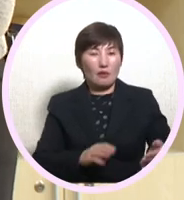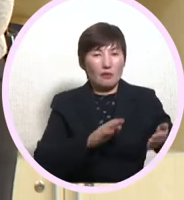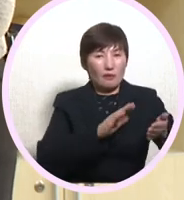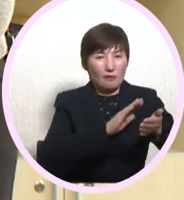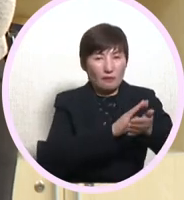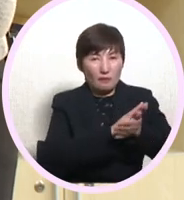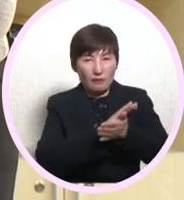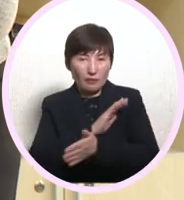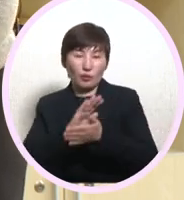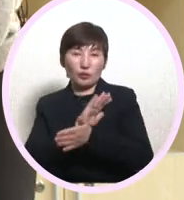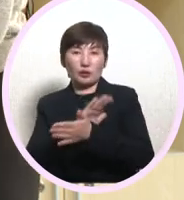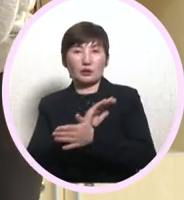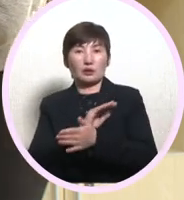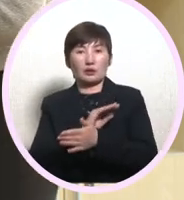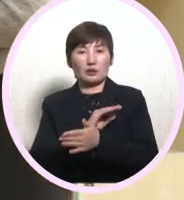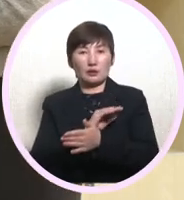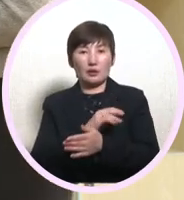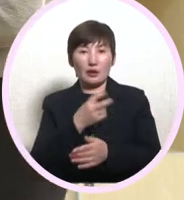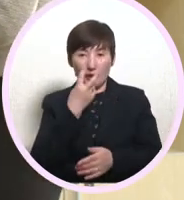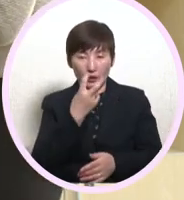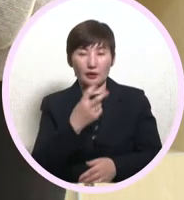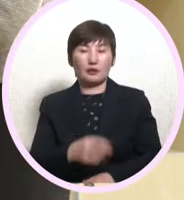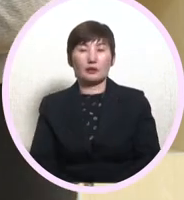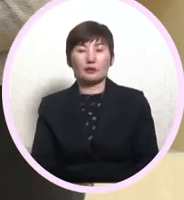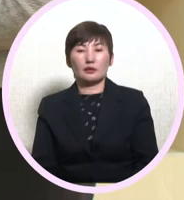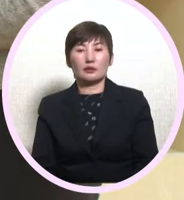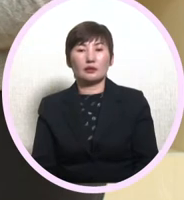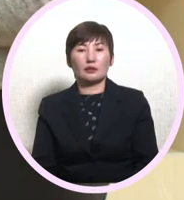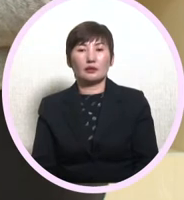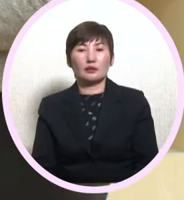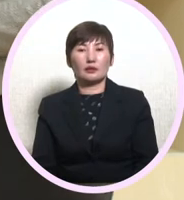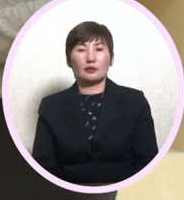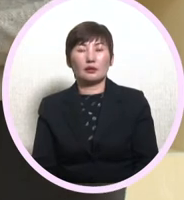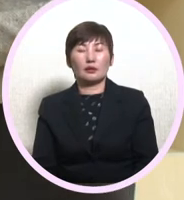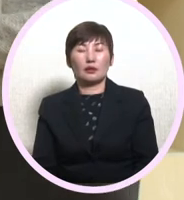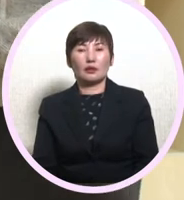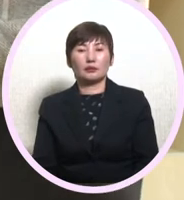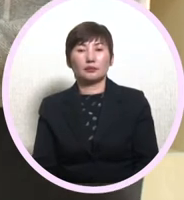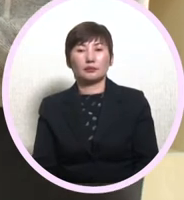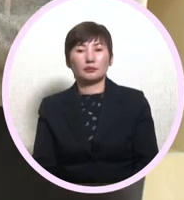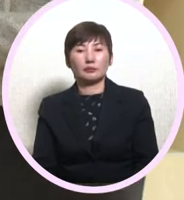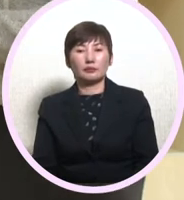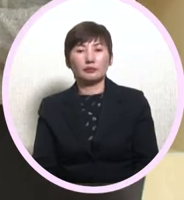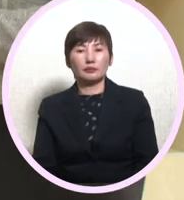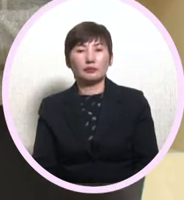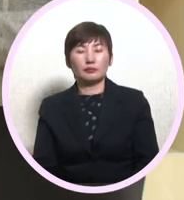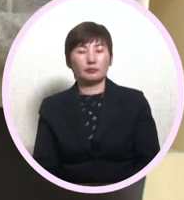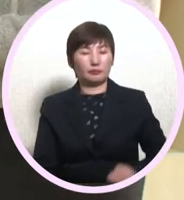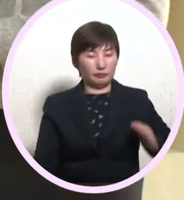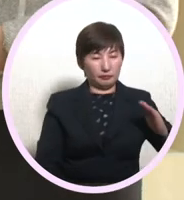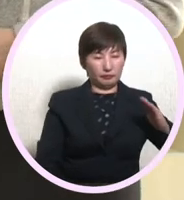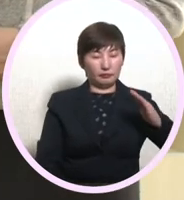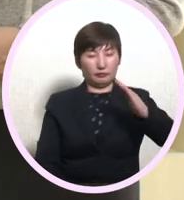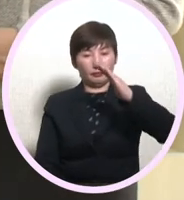хурдтгал 2 метр секунд гарсан байна. За налалт нь мөн 2 гарсан байна. За энэ тохиолдолд